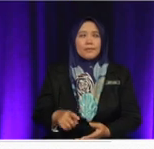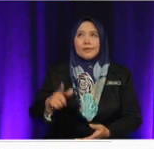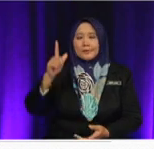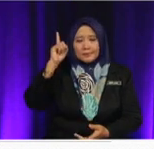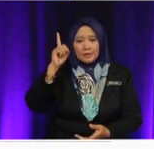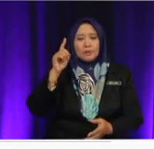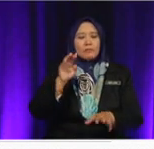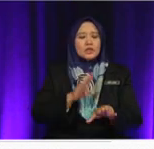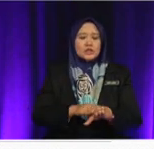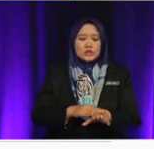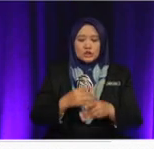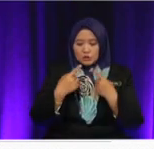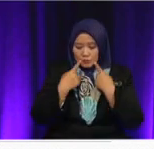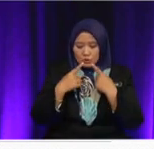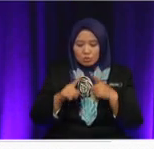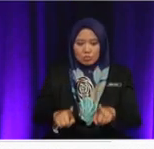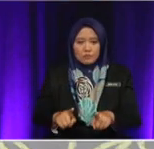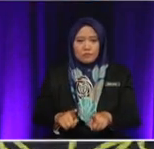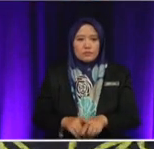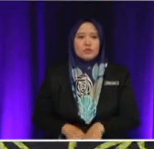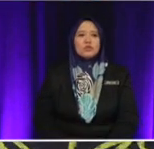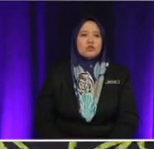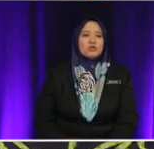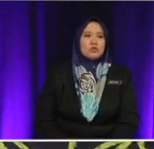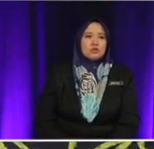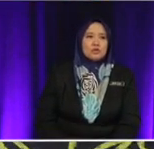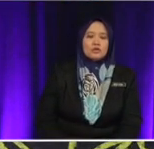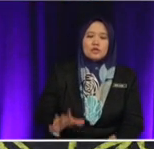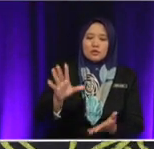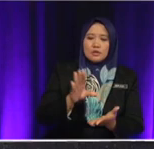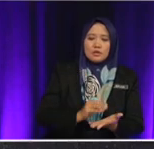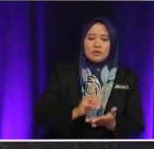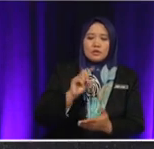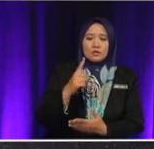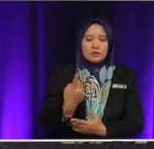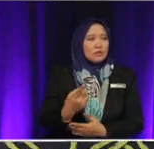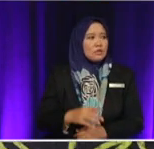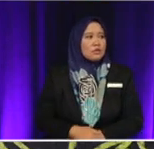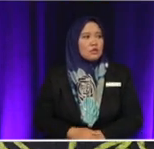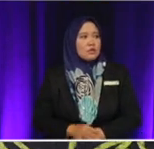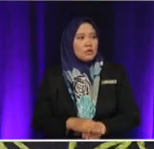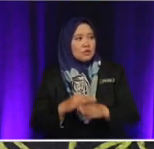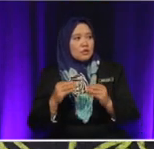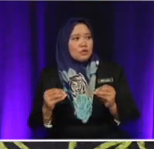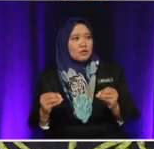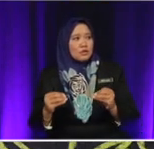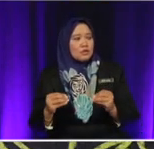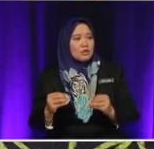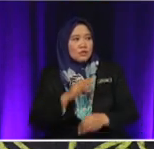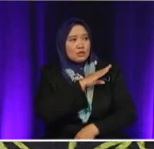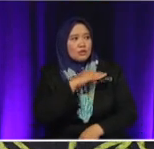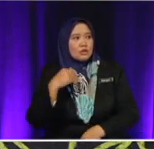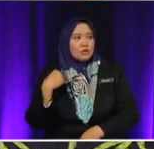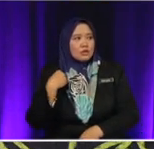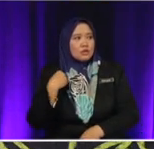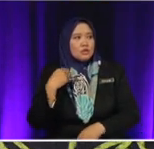terangkanlah tentang setiap isi yang diberi. Dan akhir sekali tadi tentang tips pengurusan